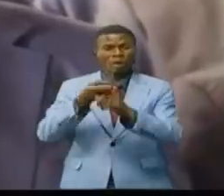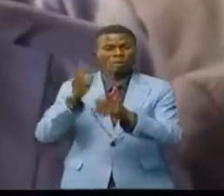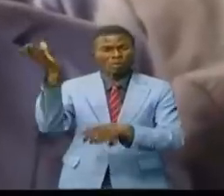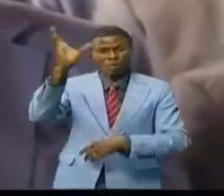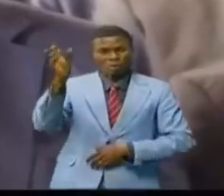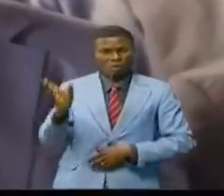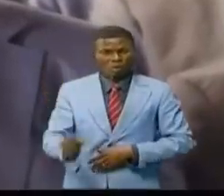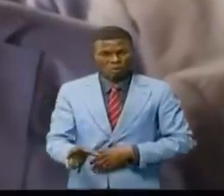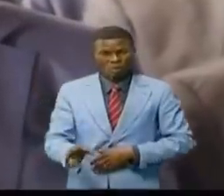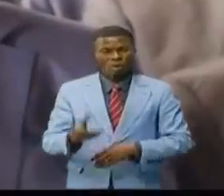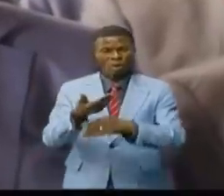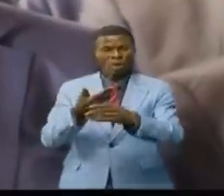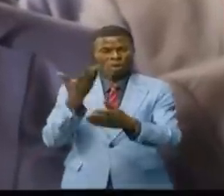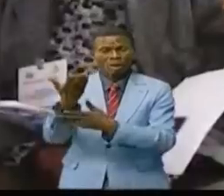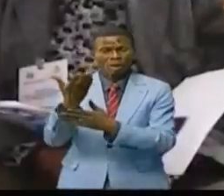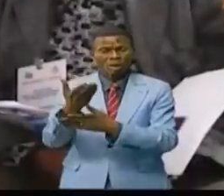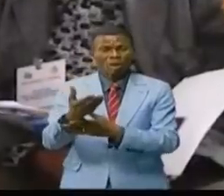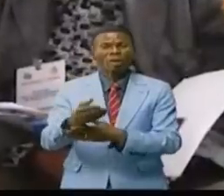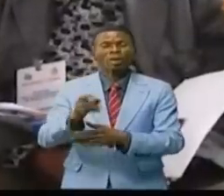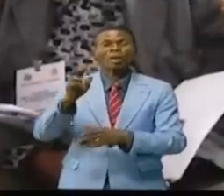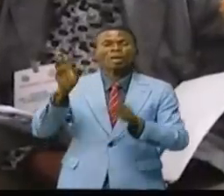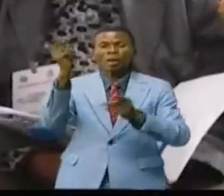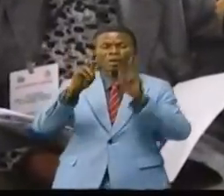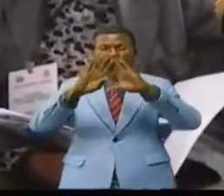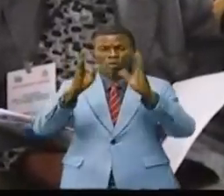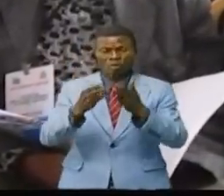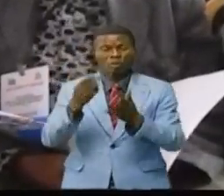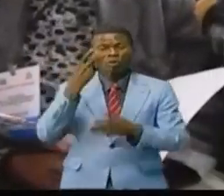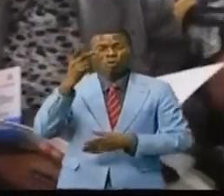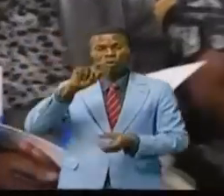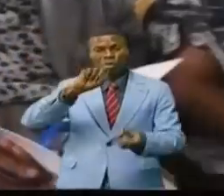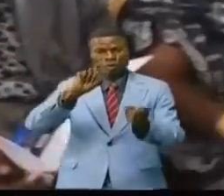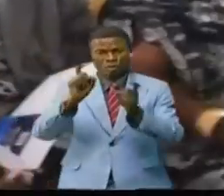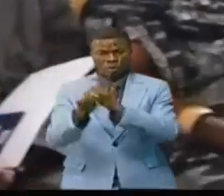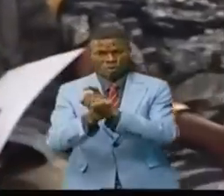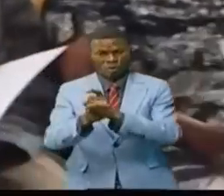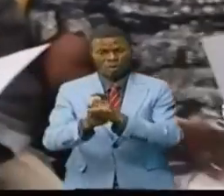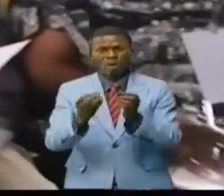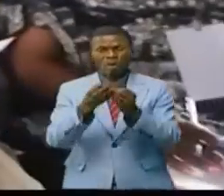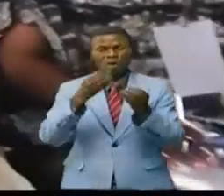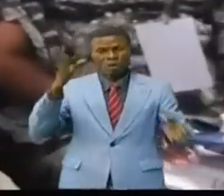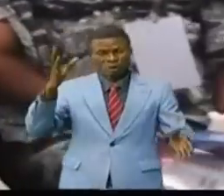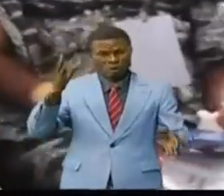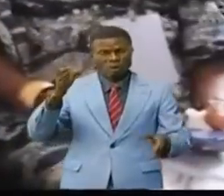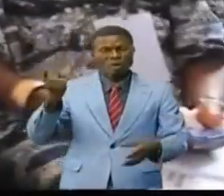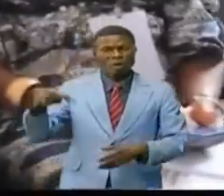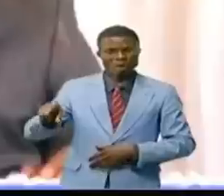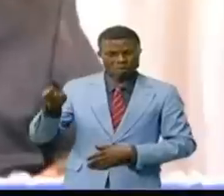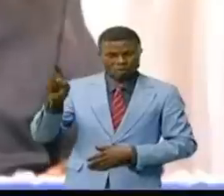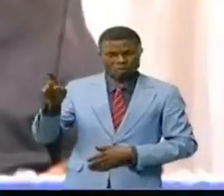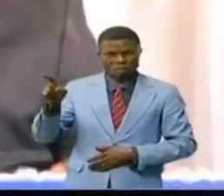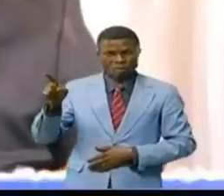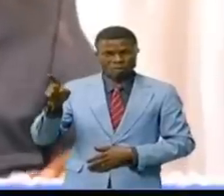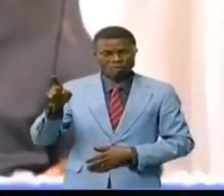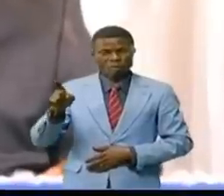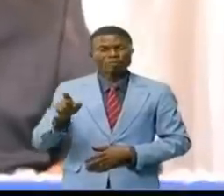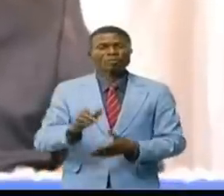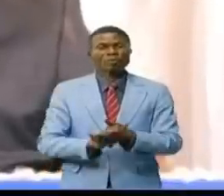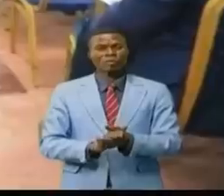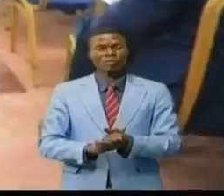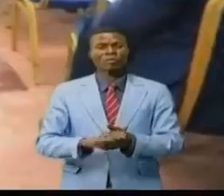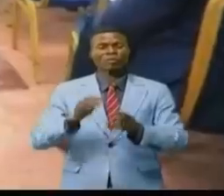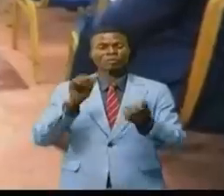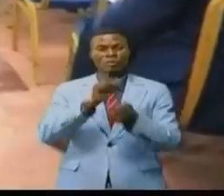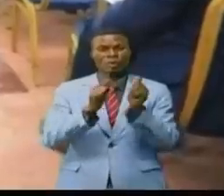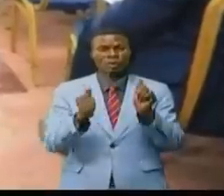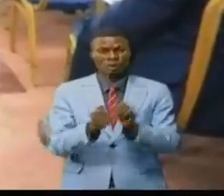ce avant d'appeler le Né Congo à une vision pour transformer les potentialités de la province. Tenez, les